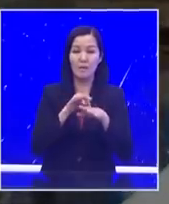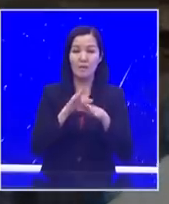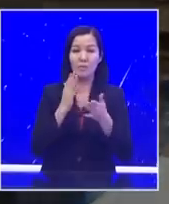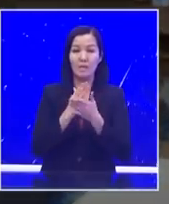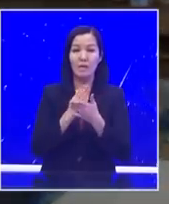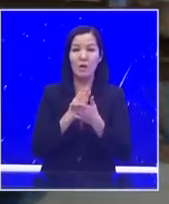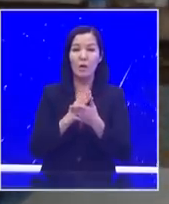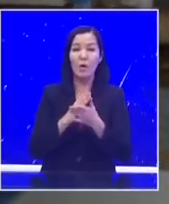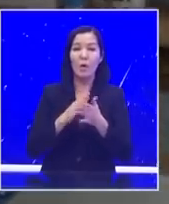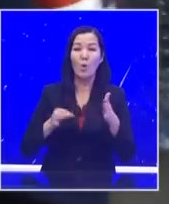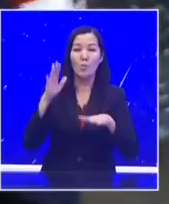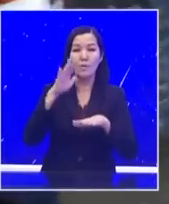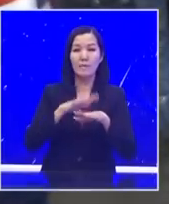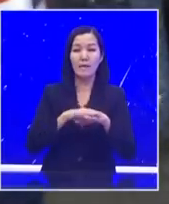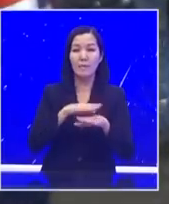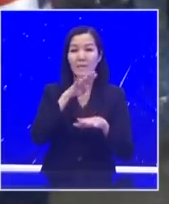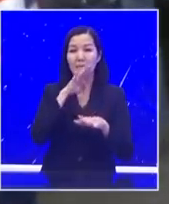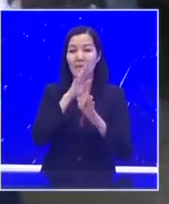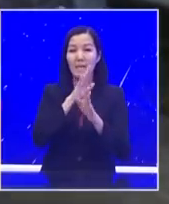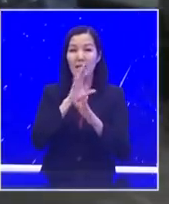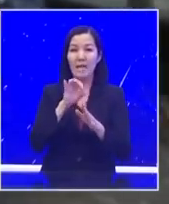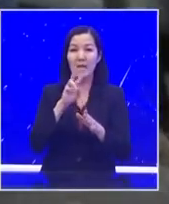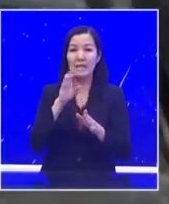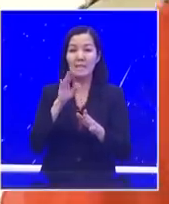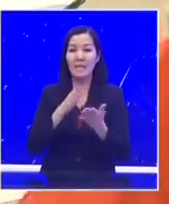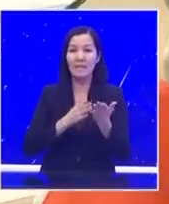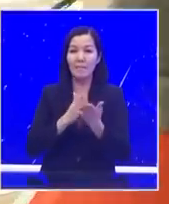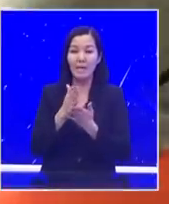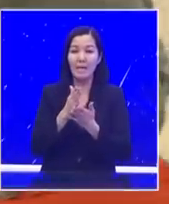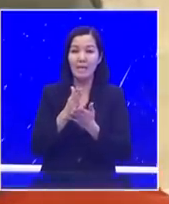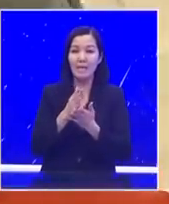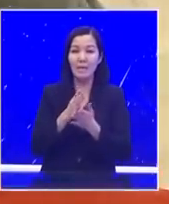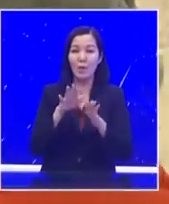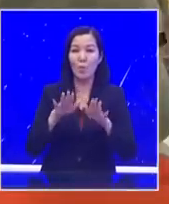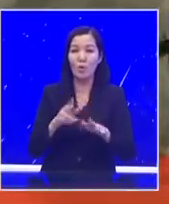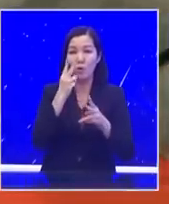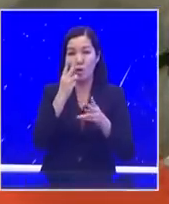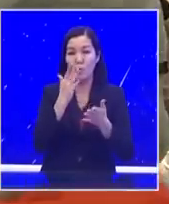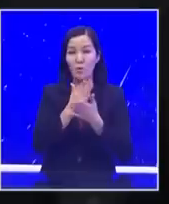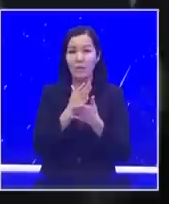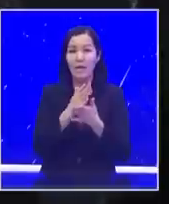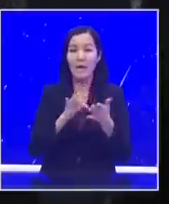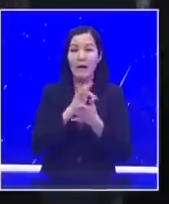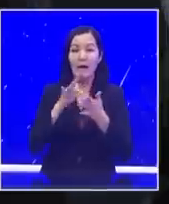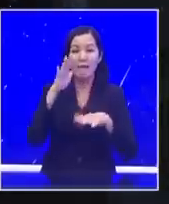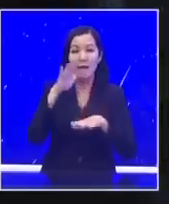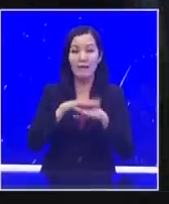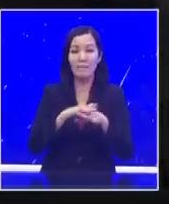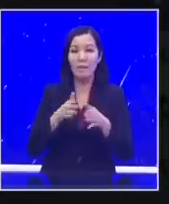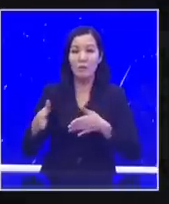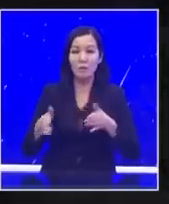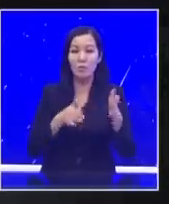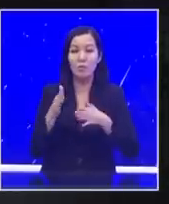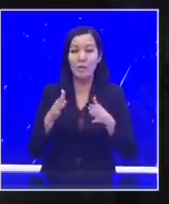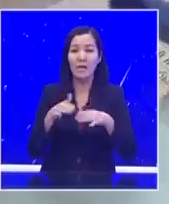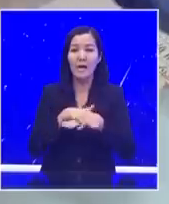басшысы қозғалысы тығыз болып тұрған Текелі мен Ескелді ауданынан кіретін бекетке де барды. Мән жайды бақылап, қала басшылығына жол жиегіне халықты